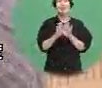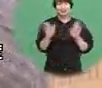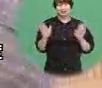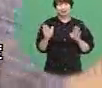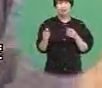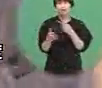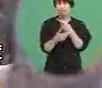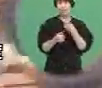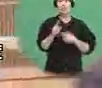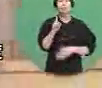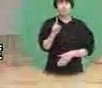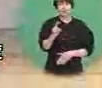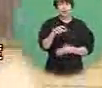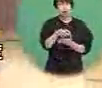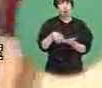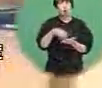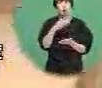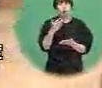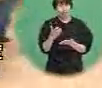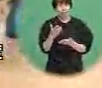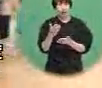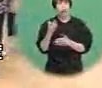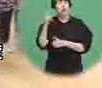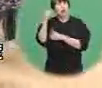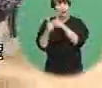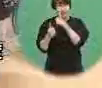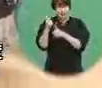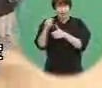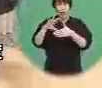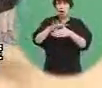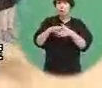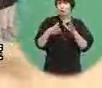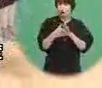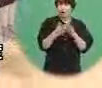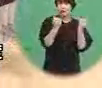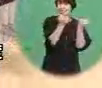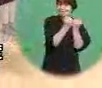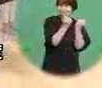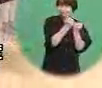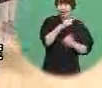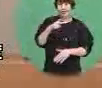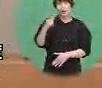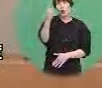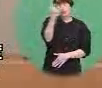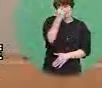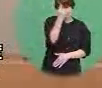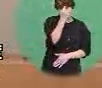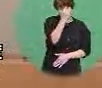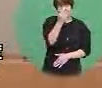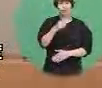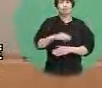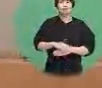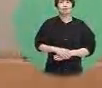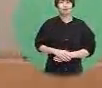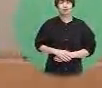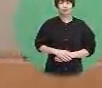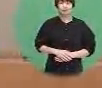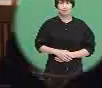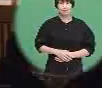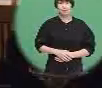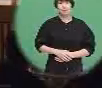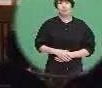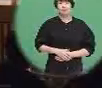始まり月に1回程度郡山の歴史や伝統文化礼儀作法などを学び